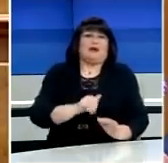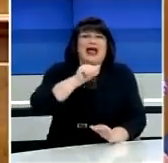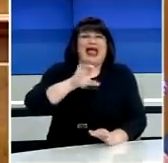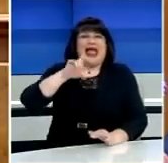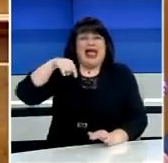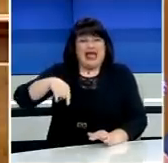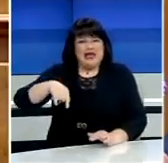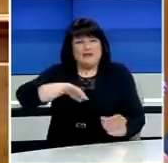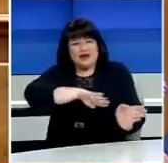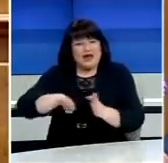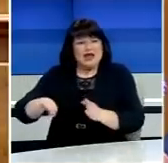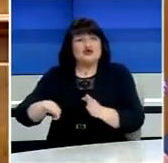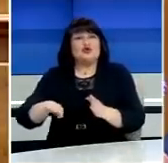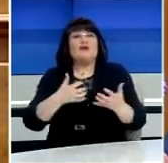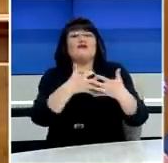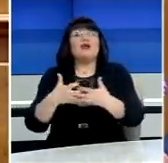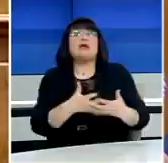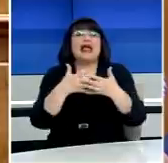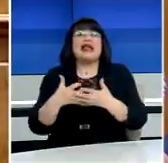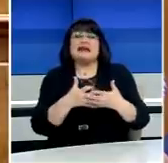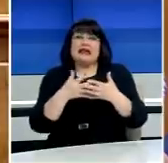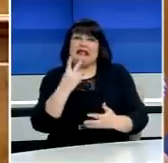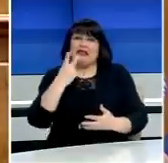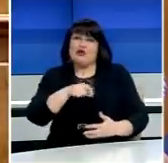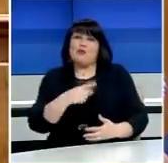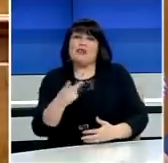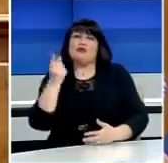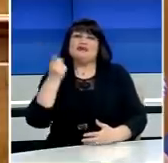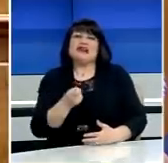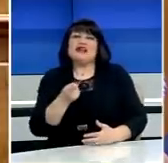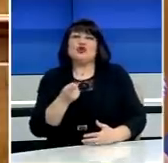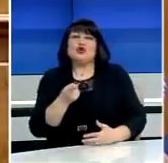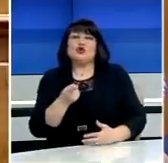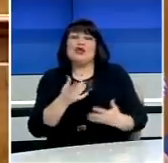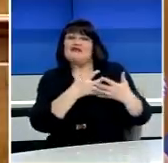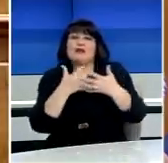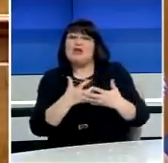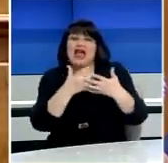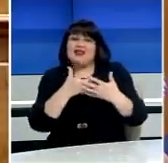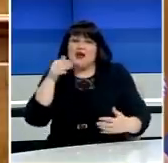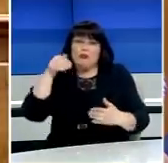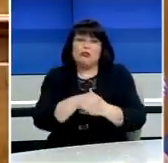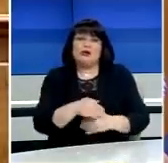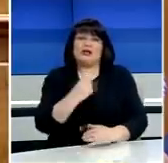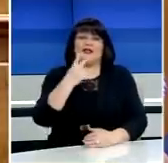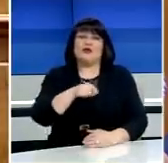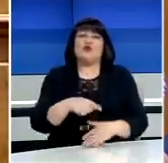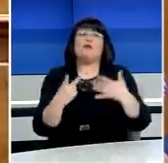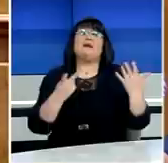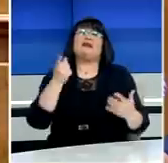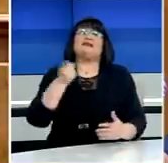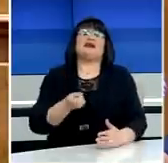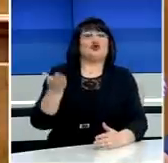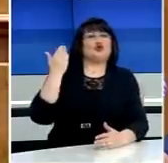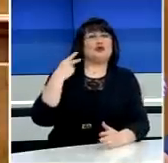να δούμε το δείκτη βιομηχανικής παραγωγής, που έπεσε 2,2% έναντι αύξησης 2,7% που